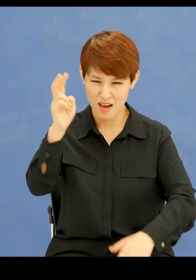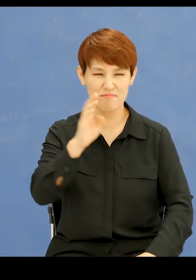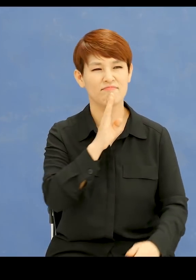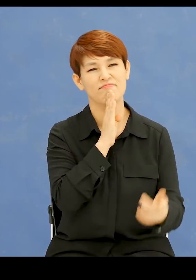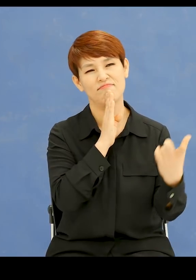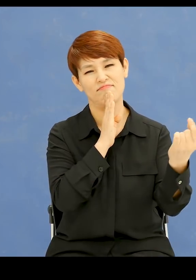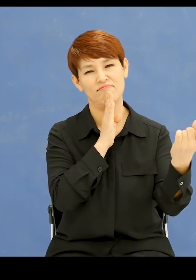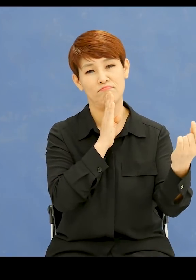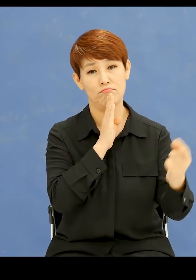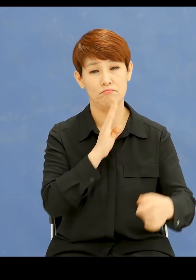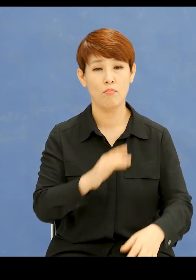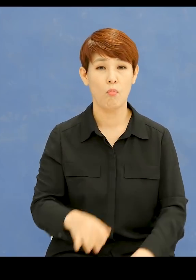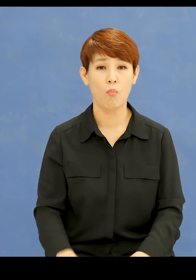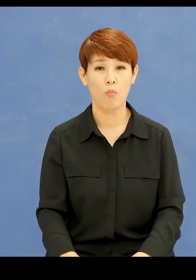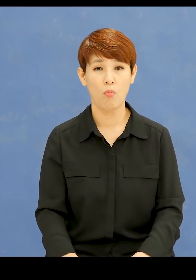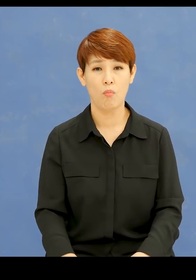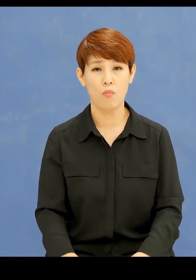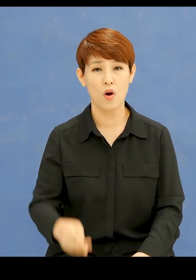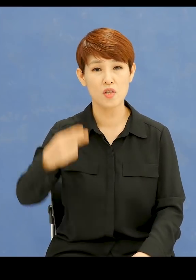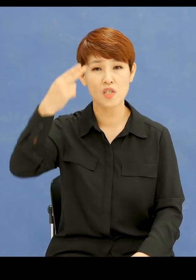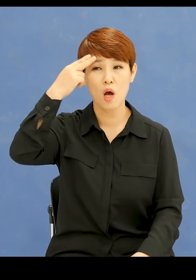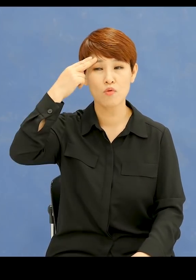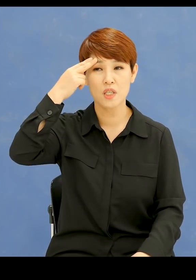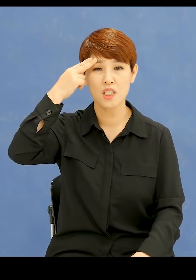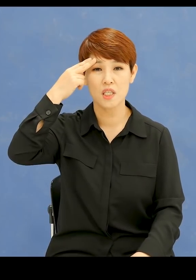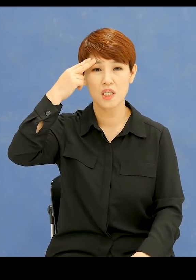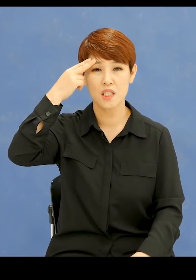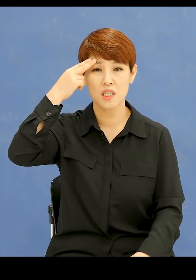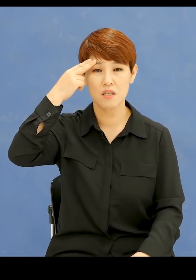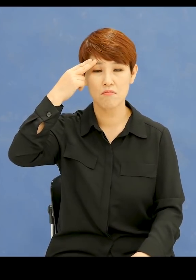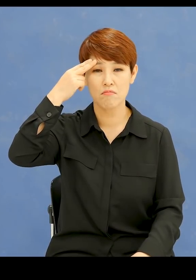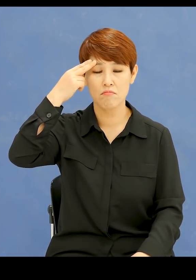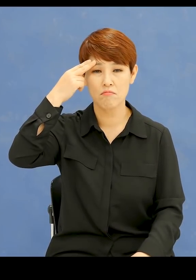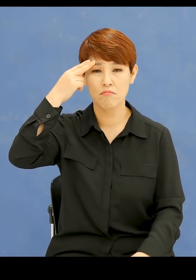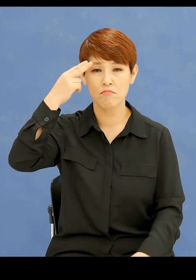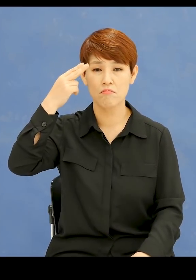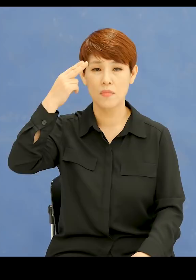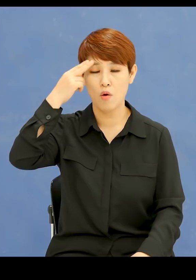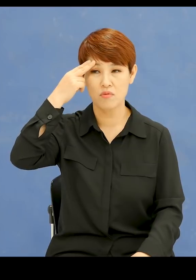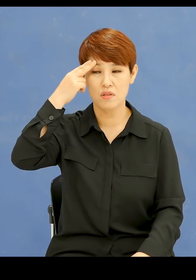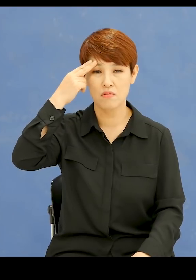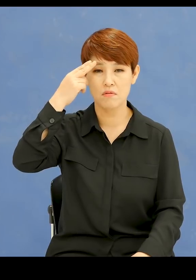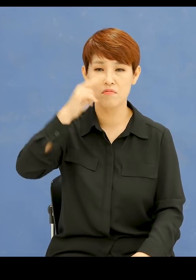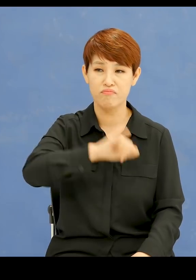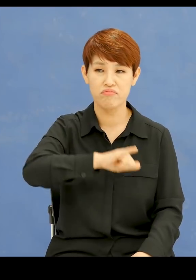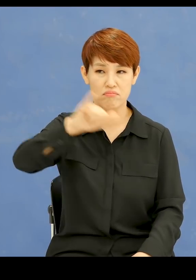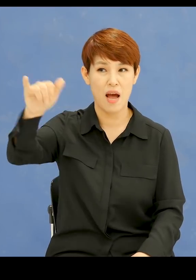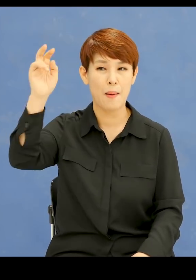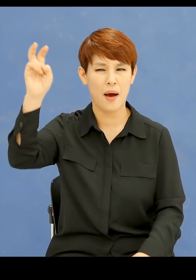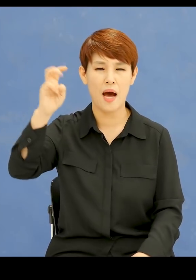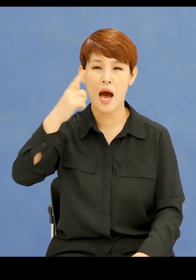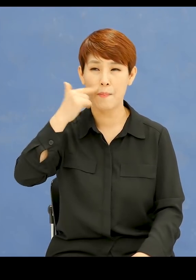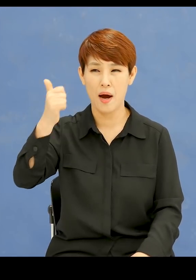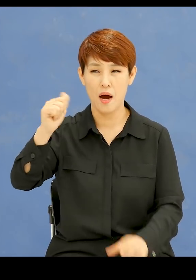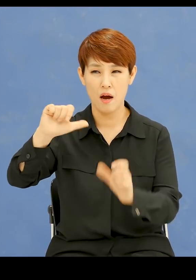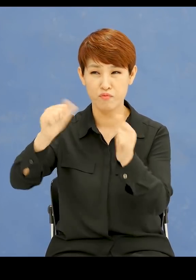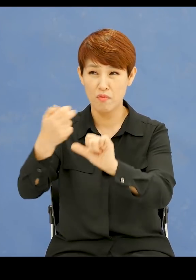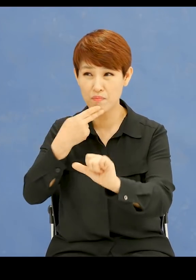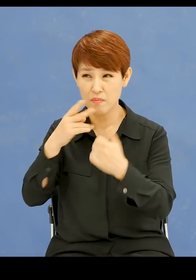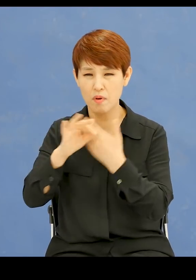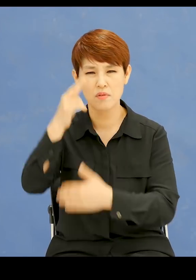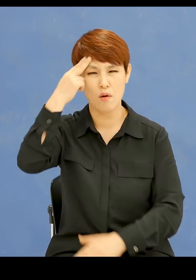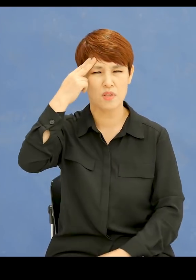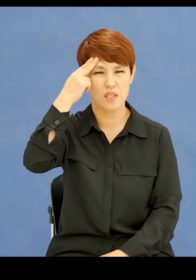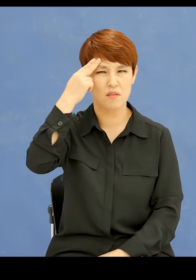있다고 생각합니다. 아니 거기 사우디아라비아로 가셨겠죠. 만약에 그 사건이 없었다면. 네, 그랬겠죠. 예, 근데 뭐 그런 좋은 환경에서